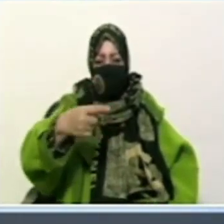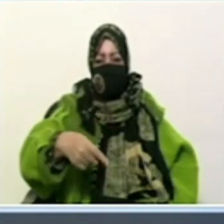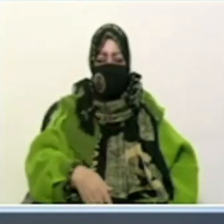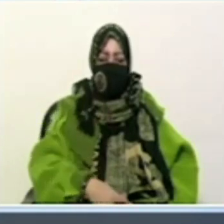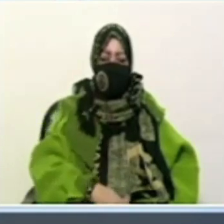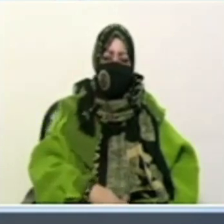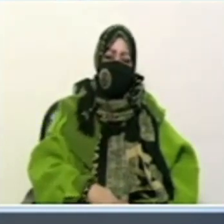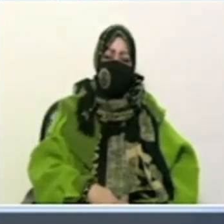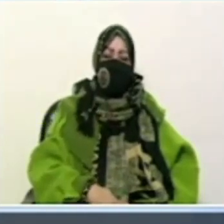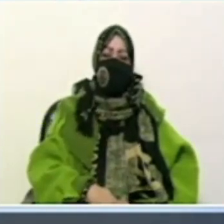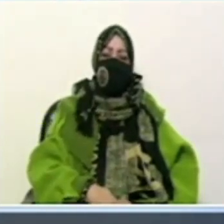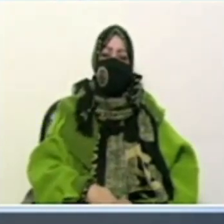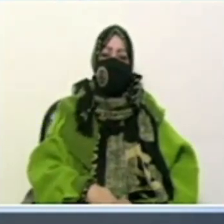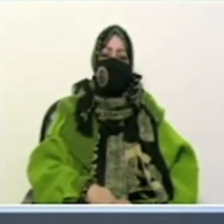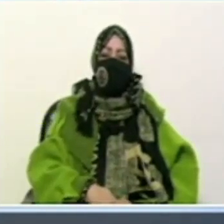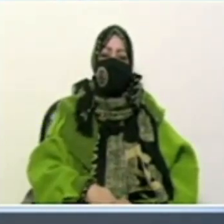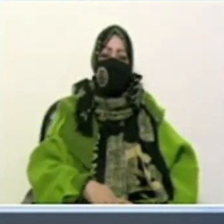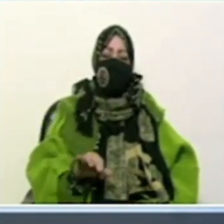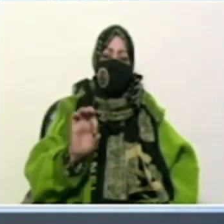أصلي الرواتب،